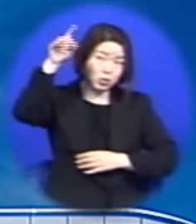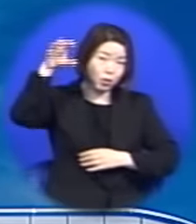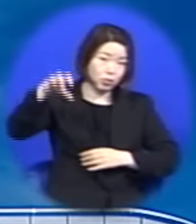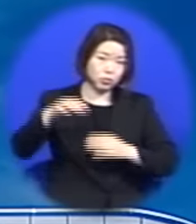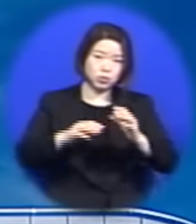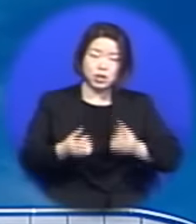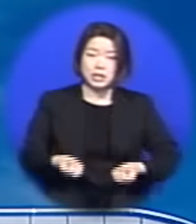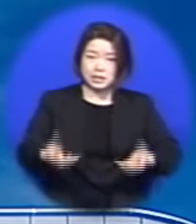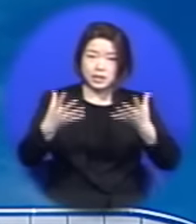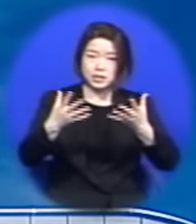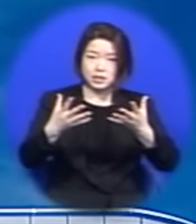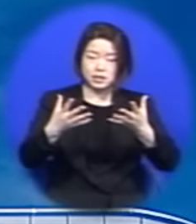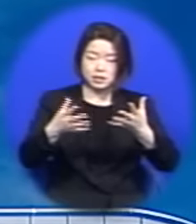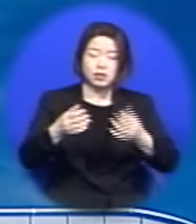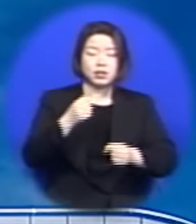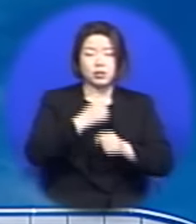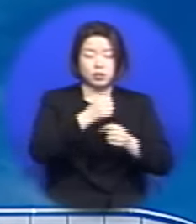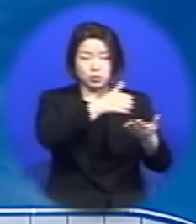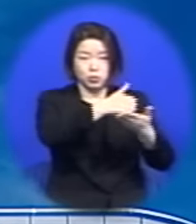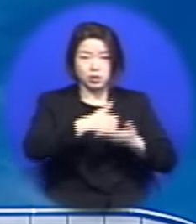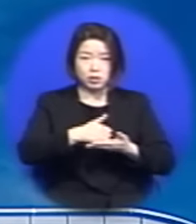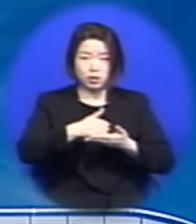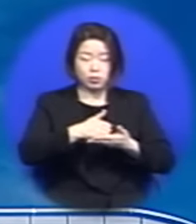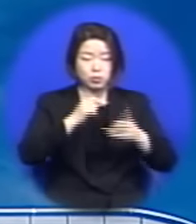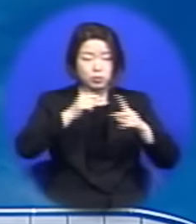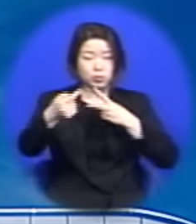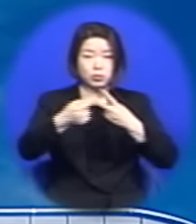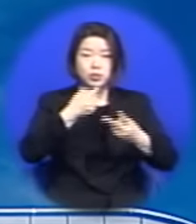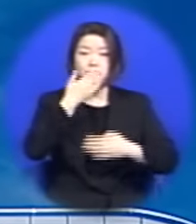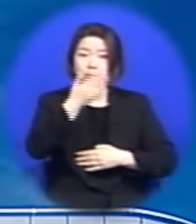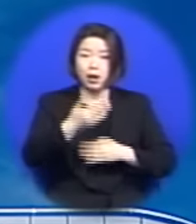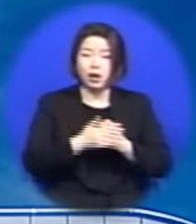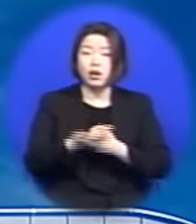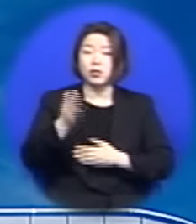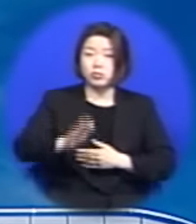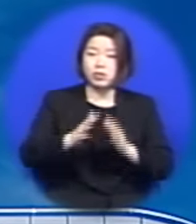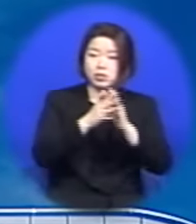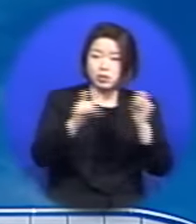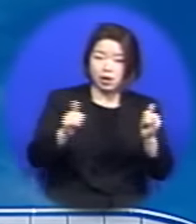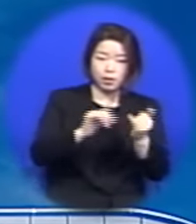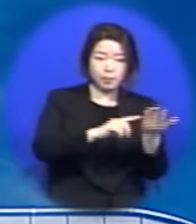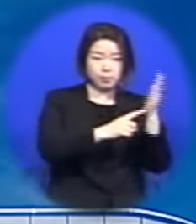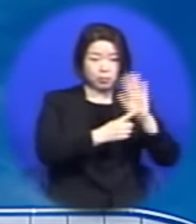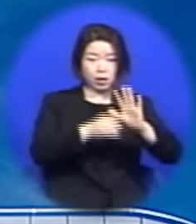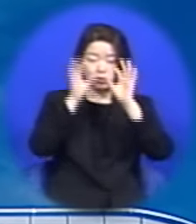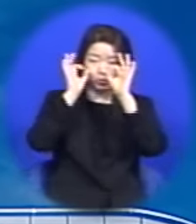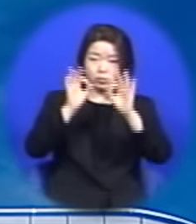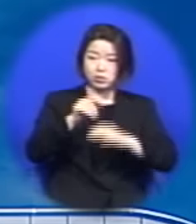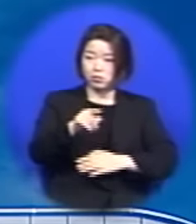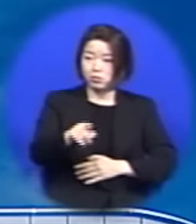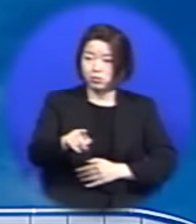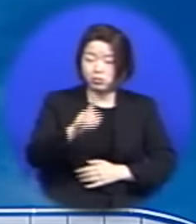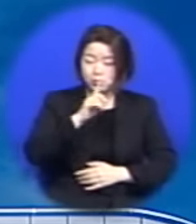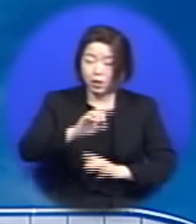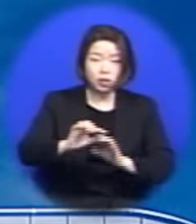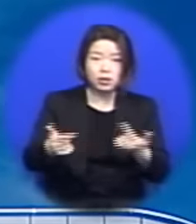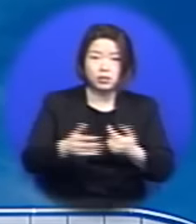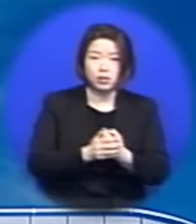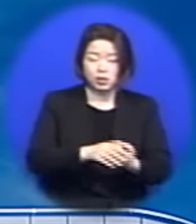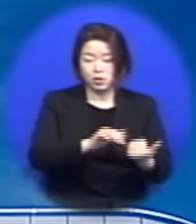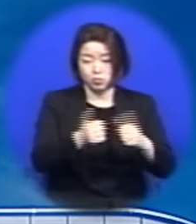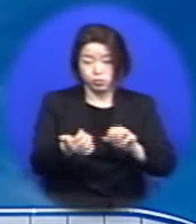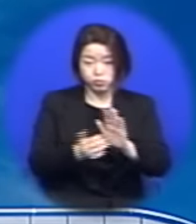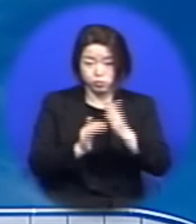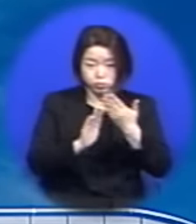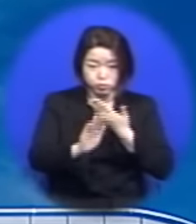부르셨다는 뜻으로 해석도 되겠는데 아 사람들이 반응을 보니까 그 말이 아닌 거예요 아 죽고 난